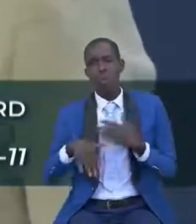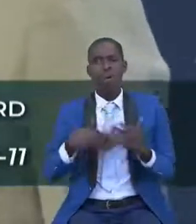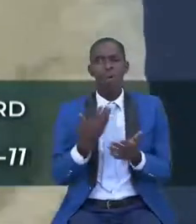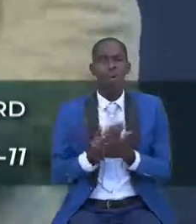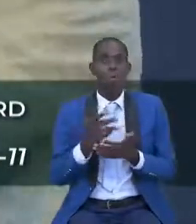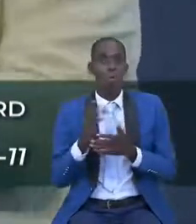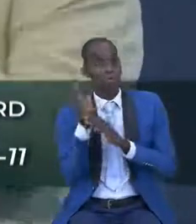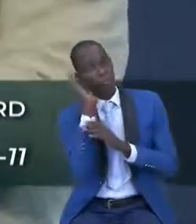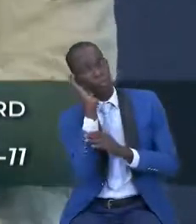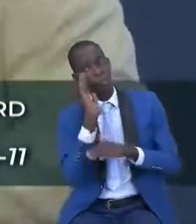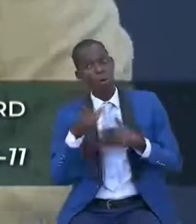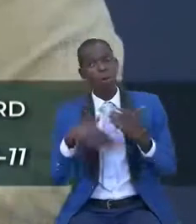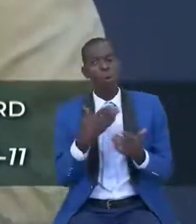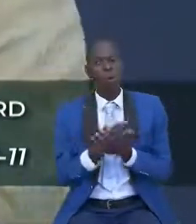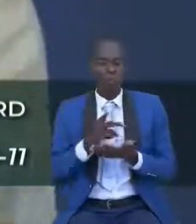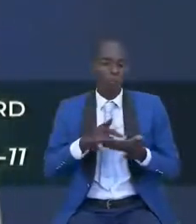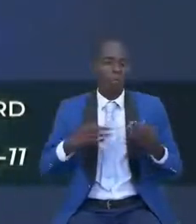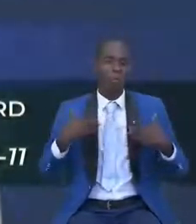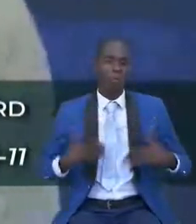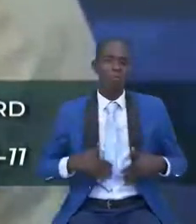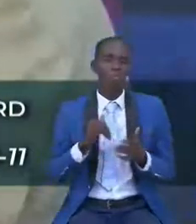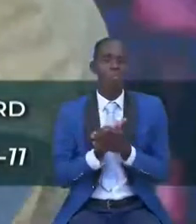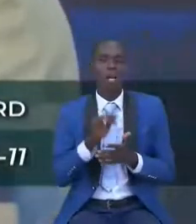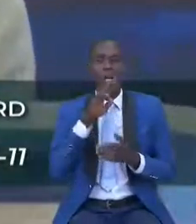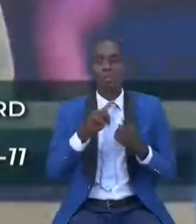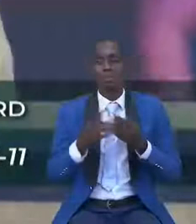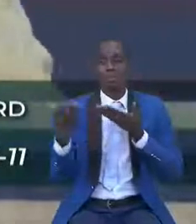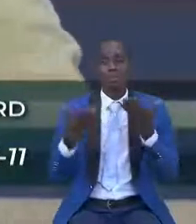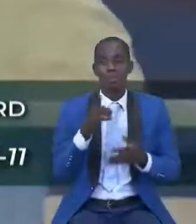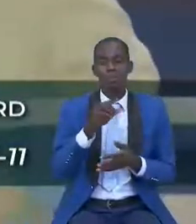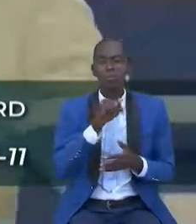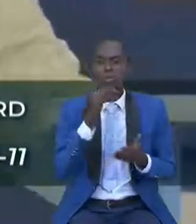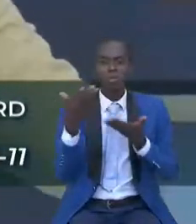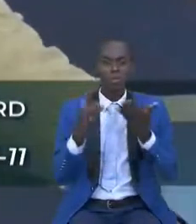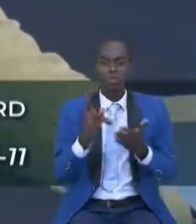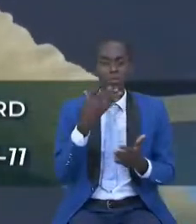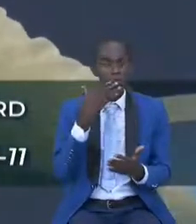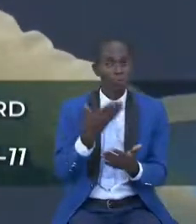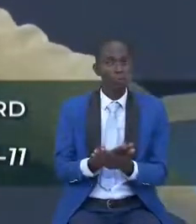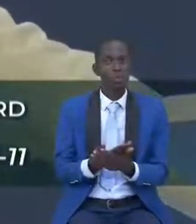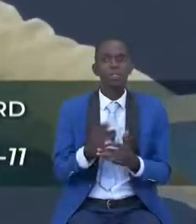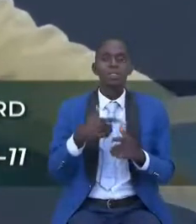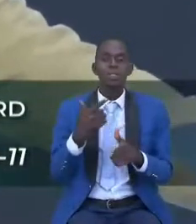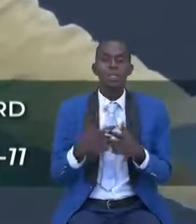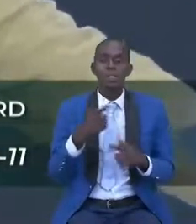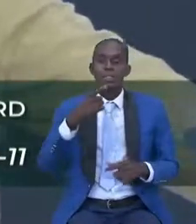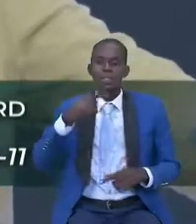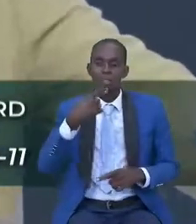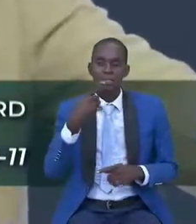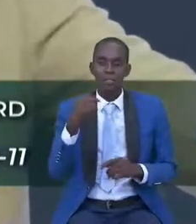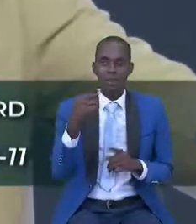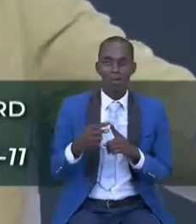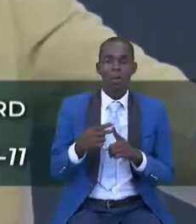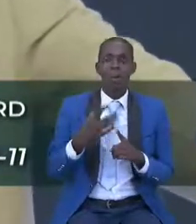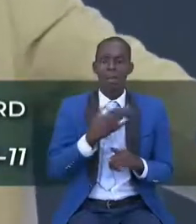même dormir, toutes ces parties de ton corps qui doivent te servir et elles ne te servent pas bien,